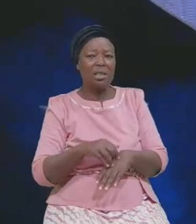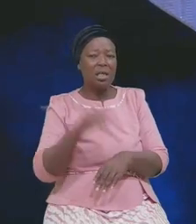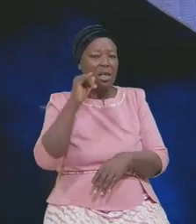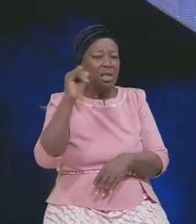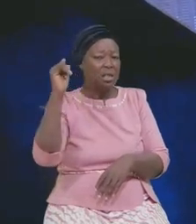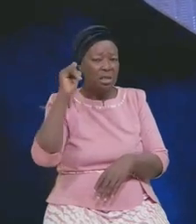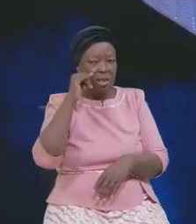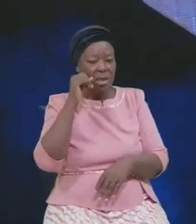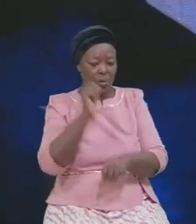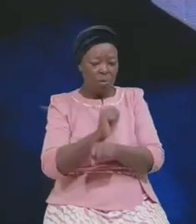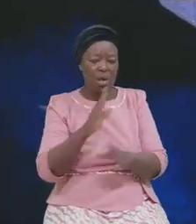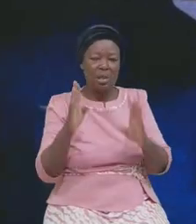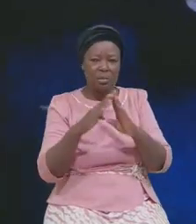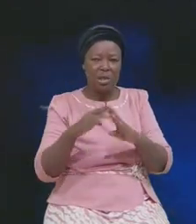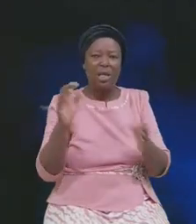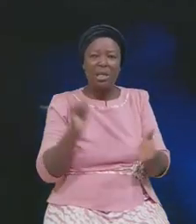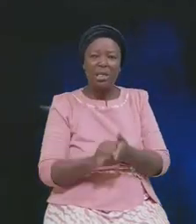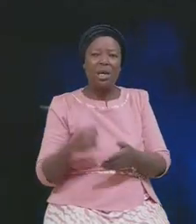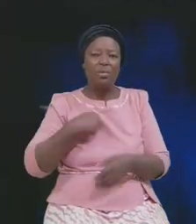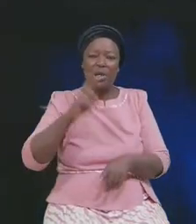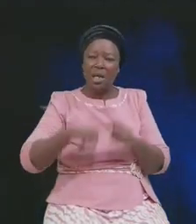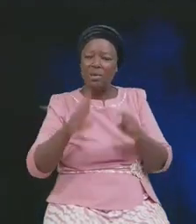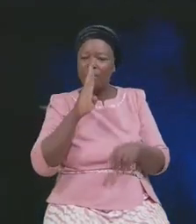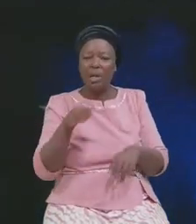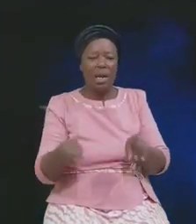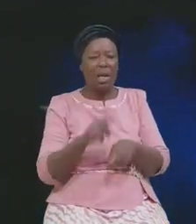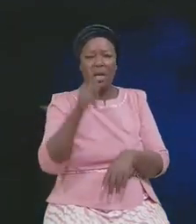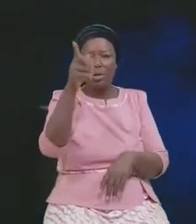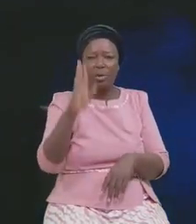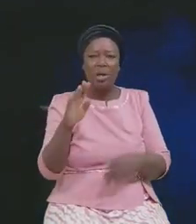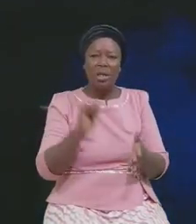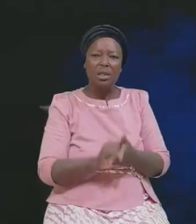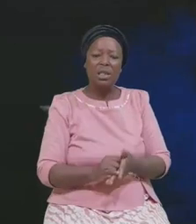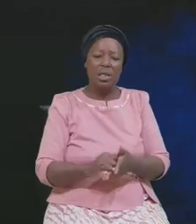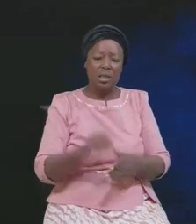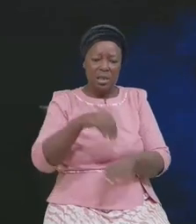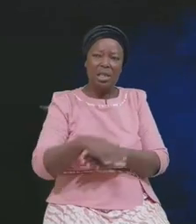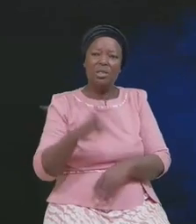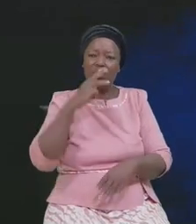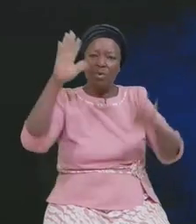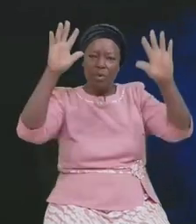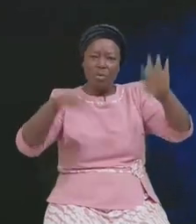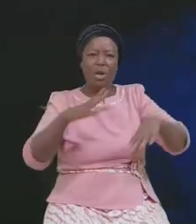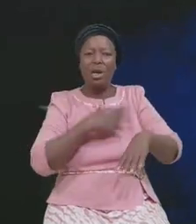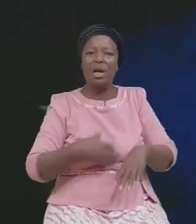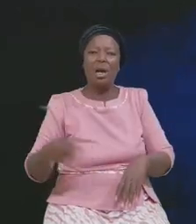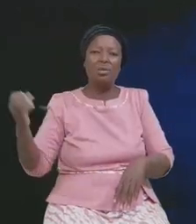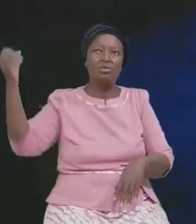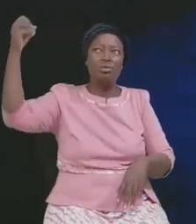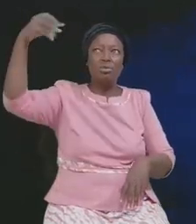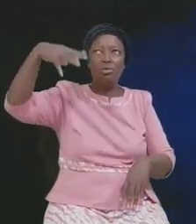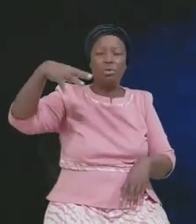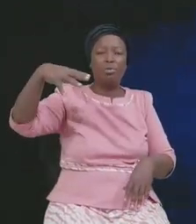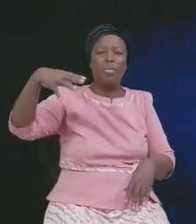ouvriers, que nous ne pouvons pas être comme Dieu qui envoie la pluie et le soleil sur